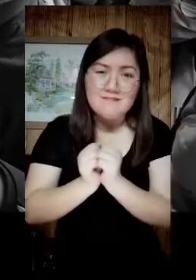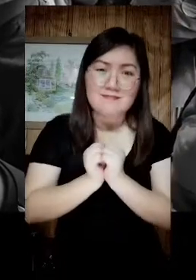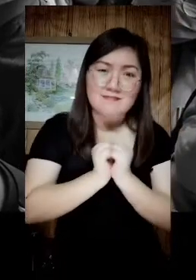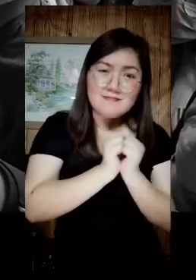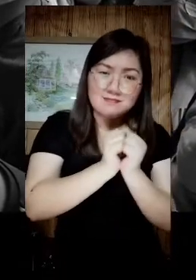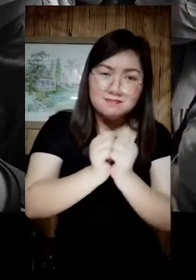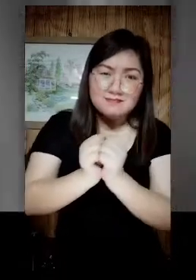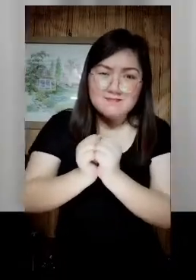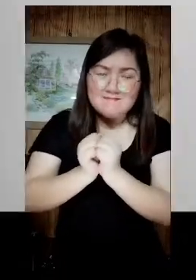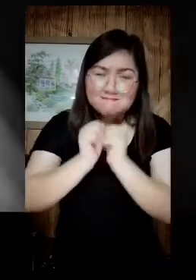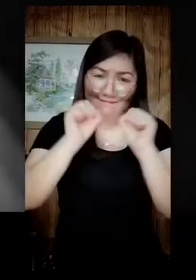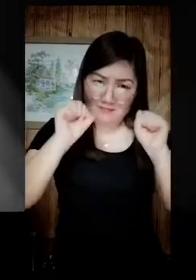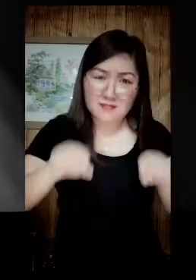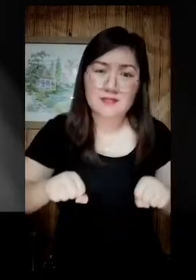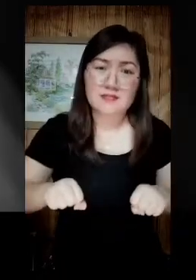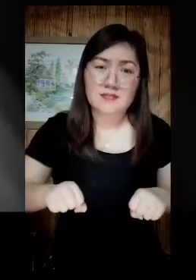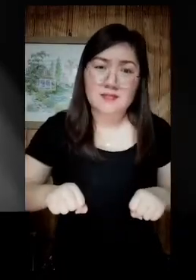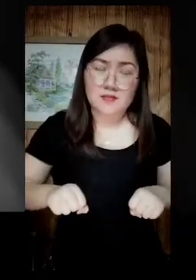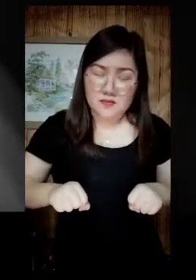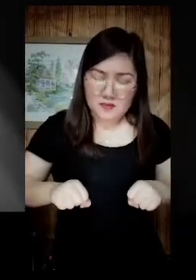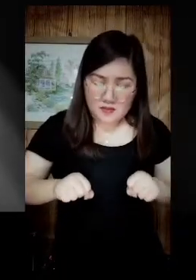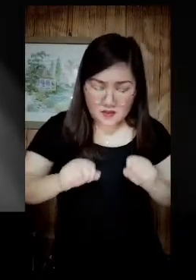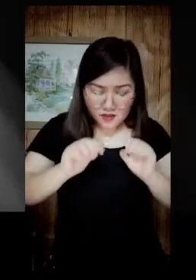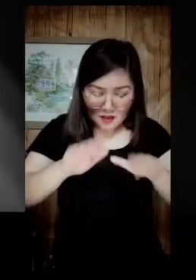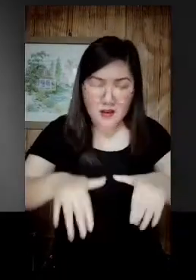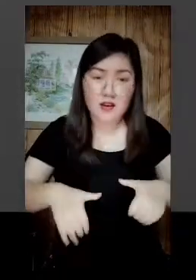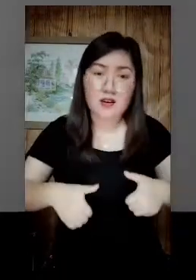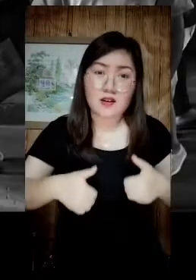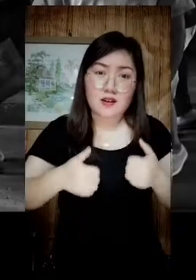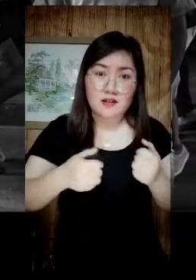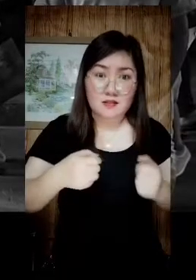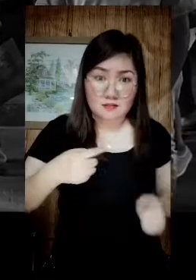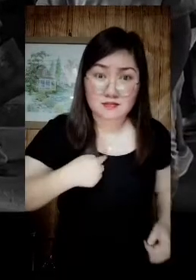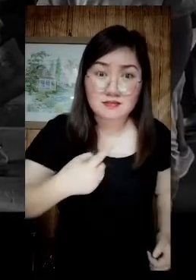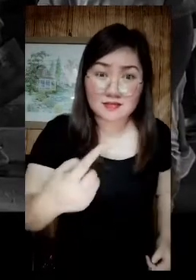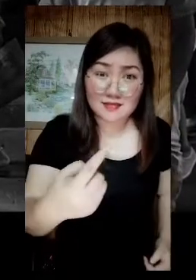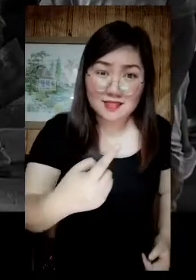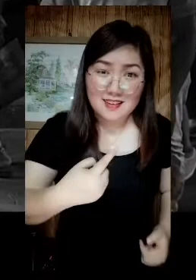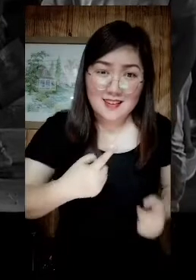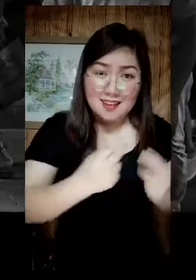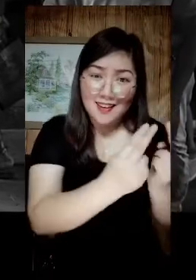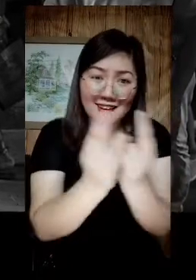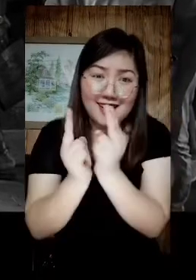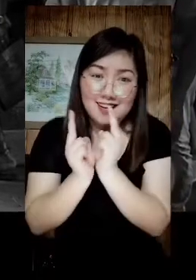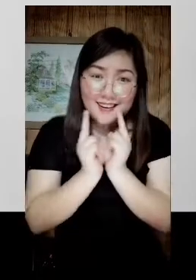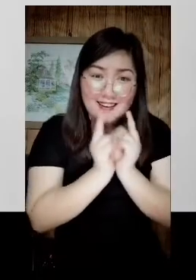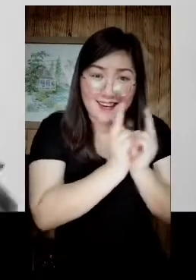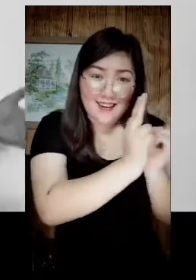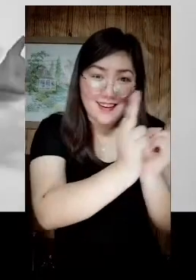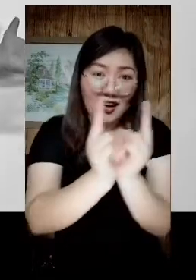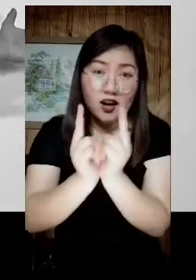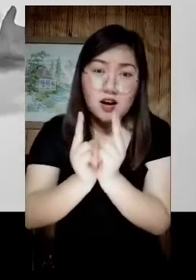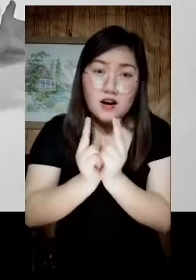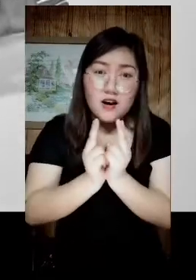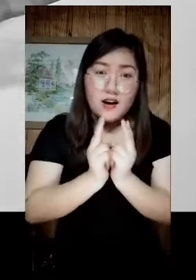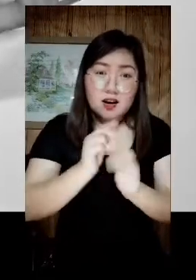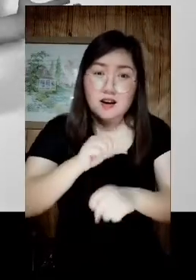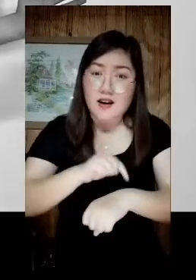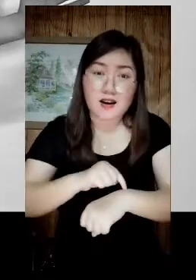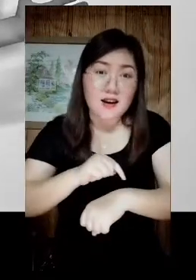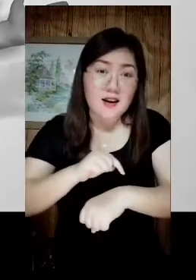natin hinaya. Paano kung tayo'y magkaisa sa